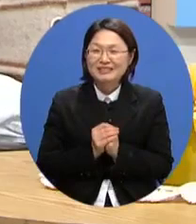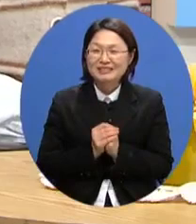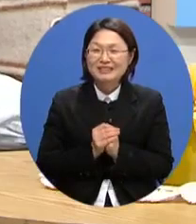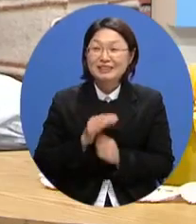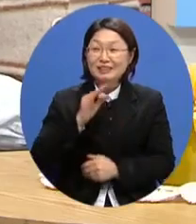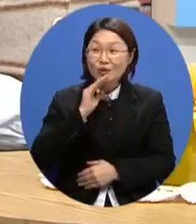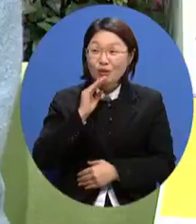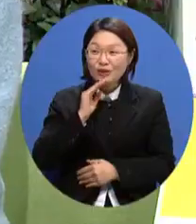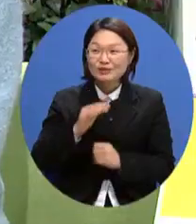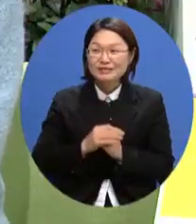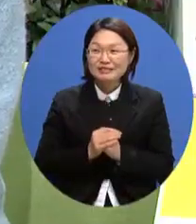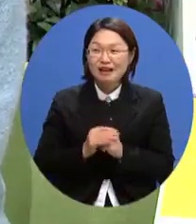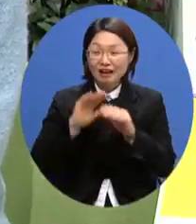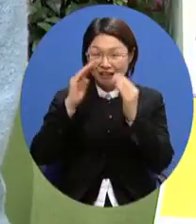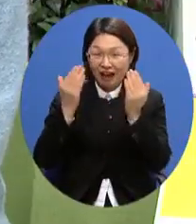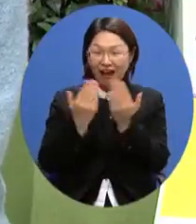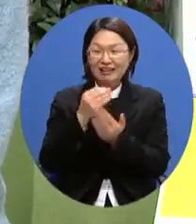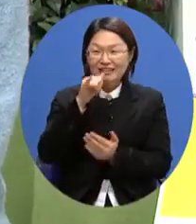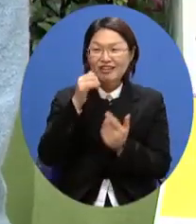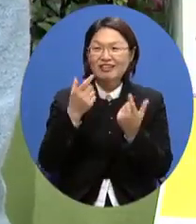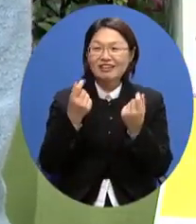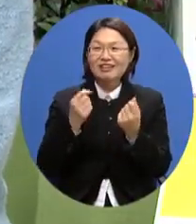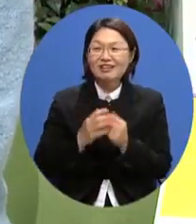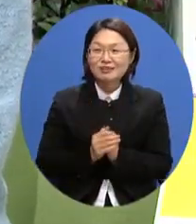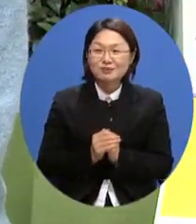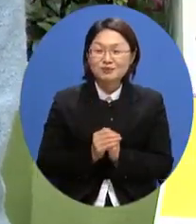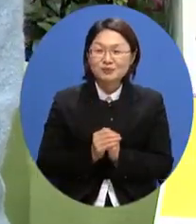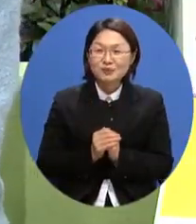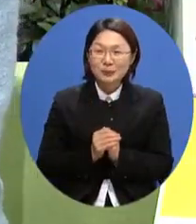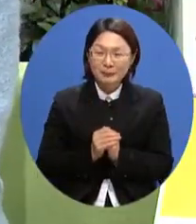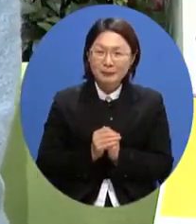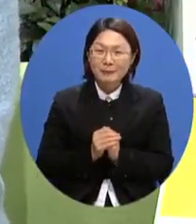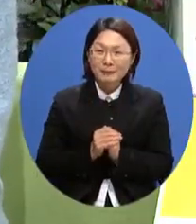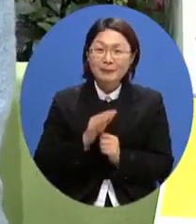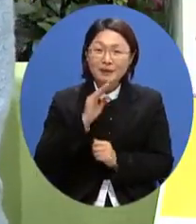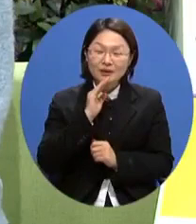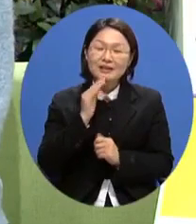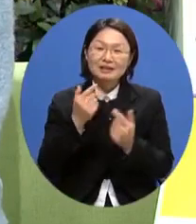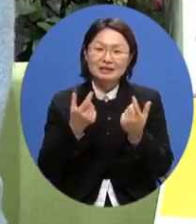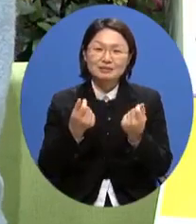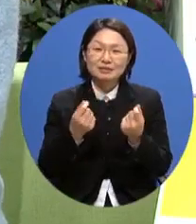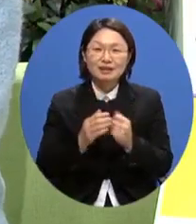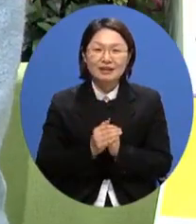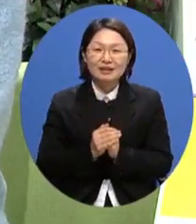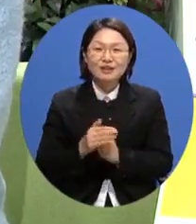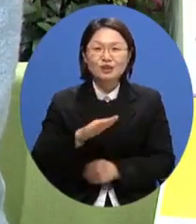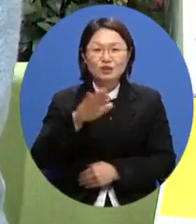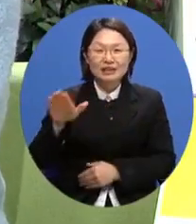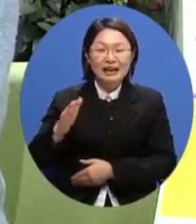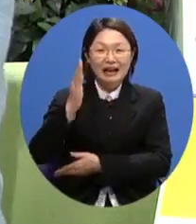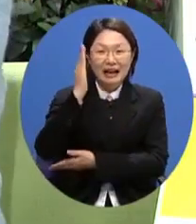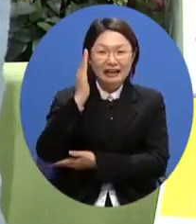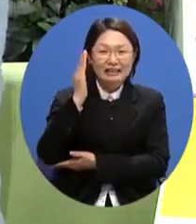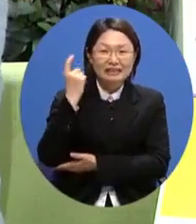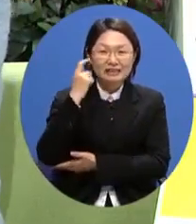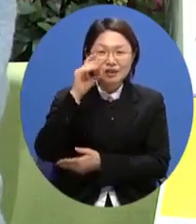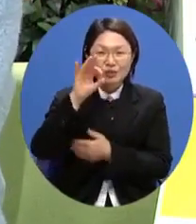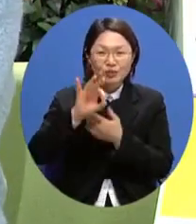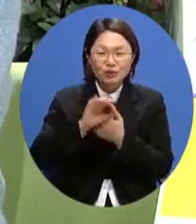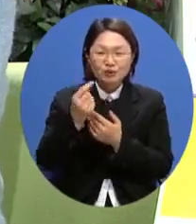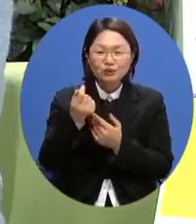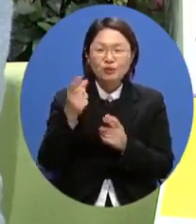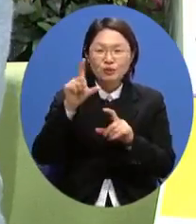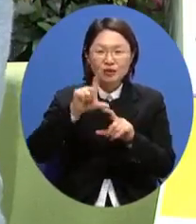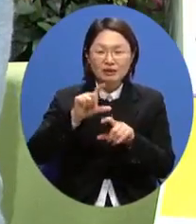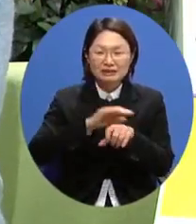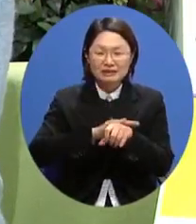같아요. 정말로 뭐 다 있는 것 같아요. 다. 네. 맞아요. 그렇게 네. 돼요. 그래서 우리가 강의를 들어보면 네. 좀 더 자세히 알 수